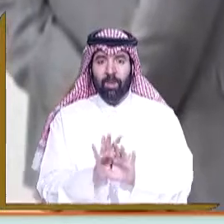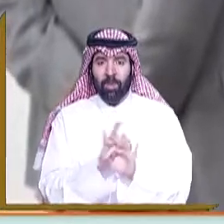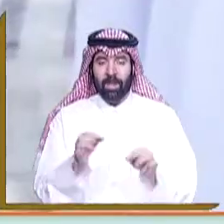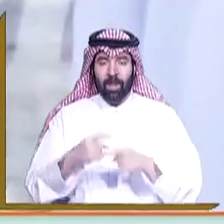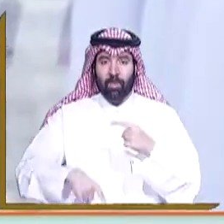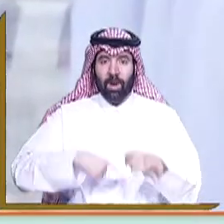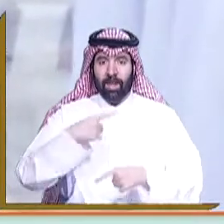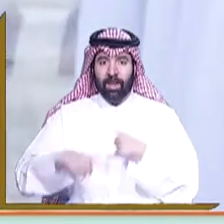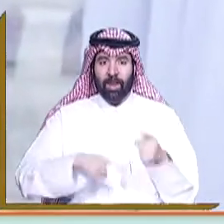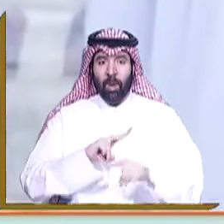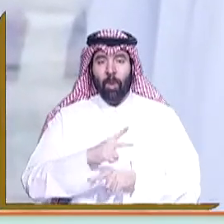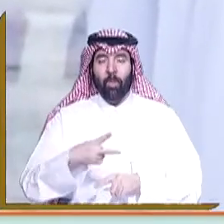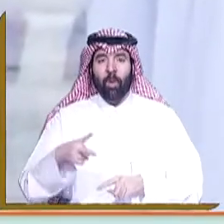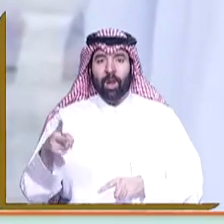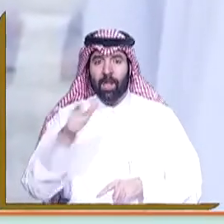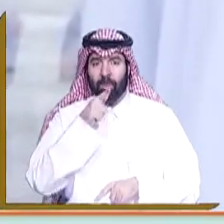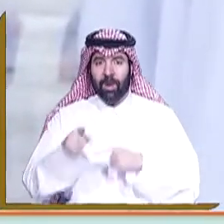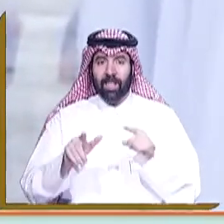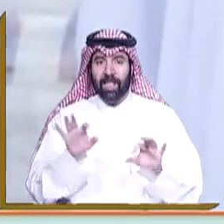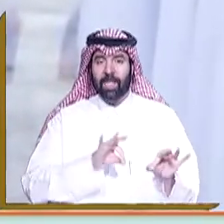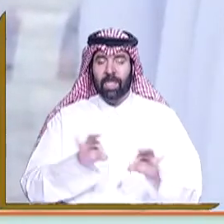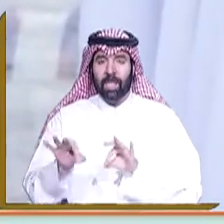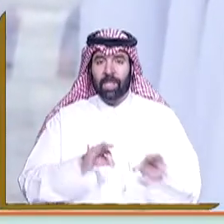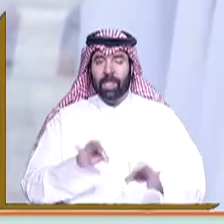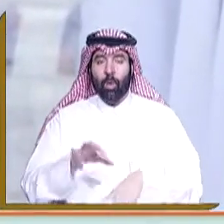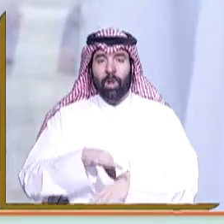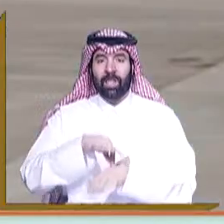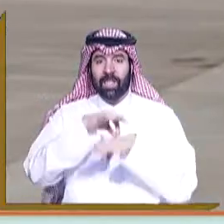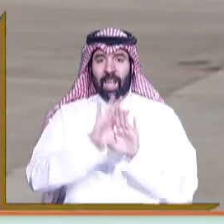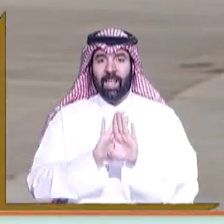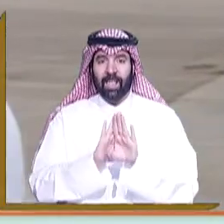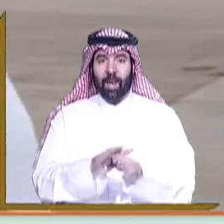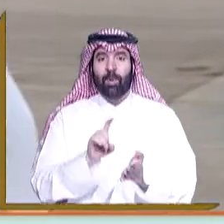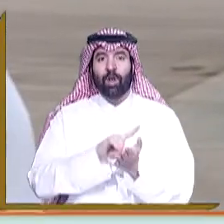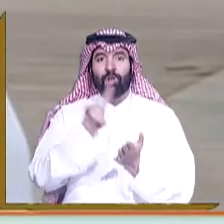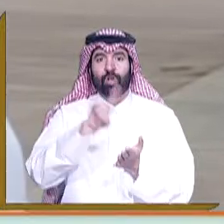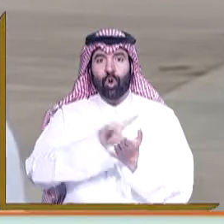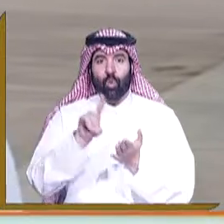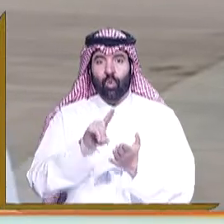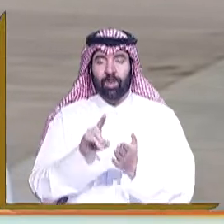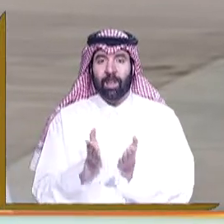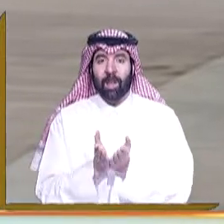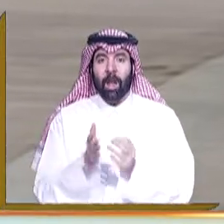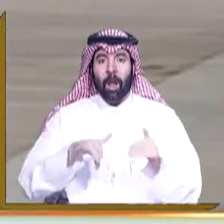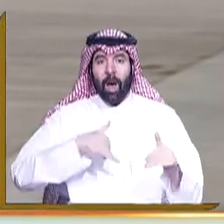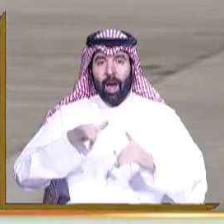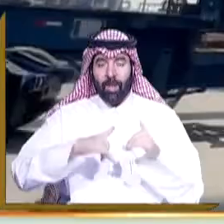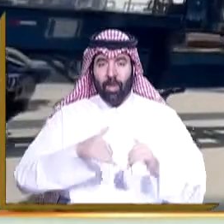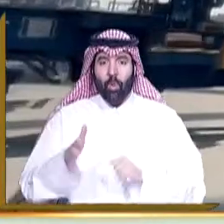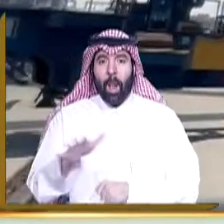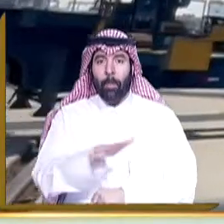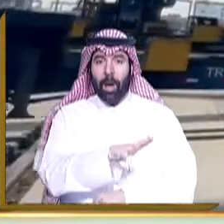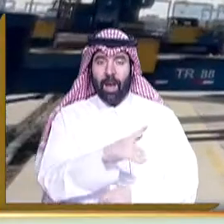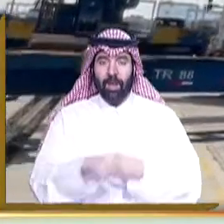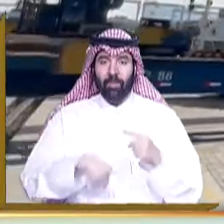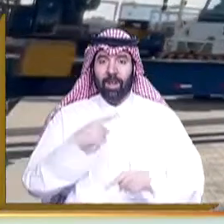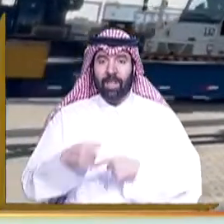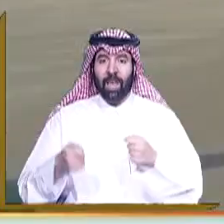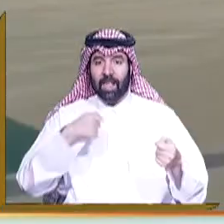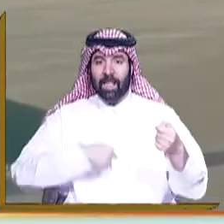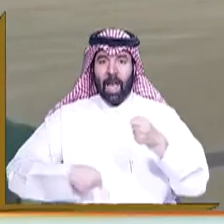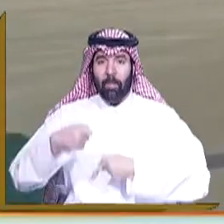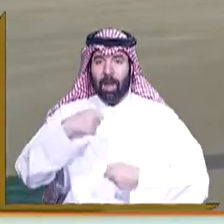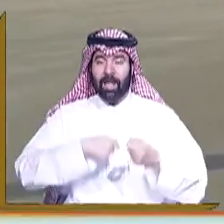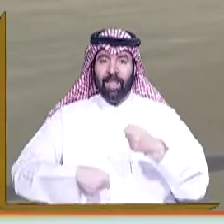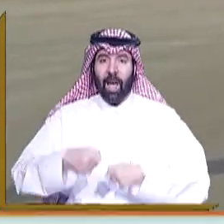بكافة المجالات والسبل سياسيا وإنسانيا عبر الجو والأرض والبحر. حملة تاريخية